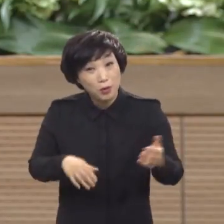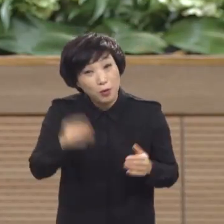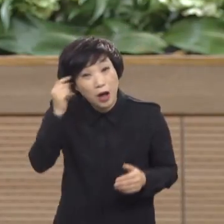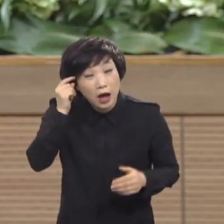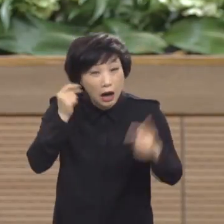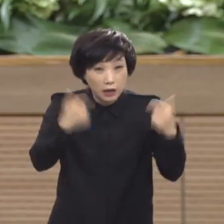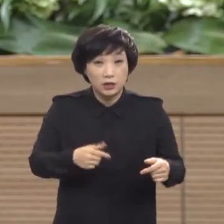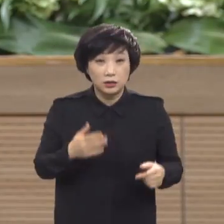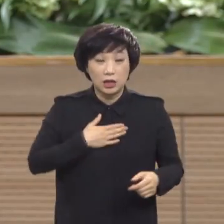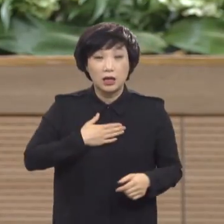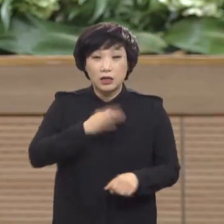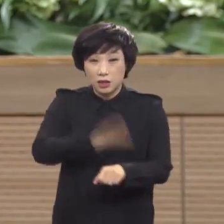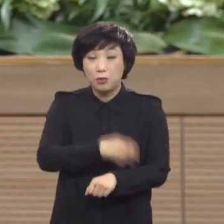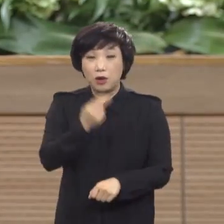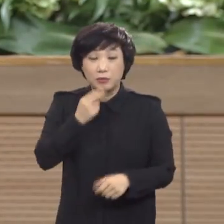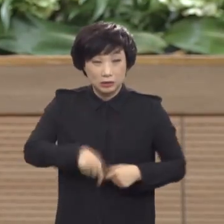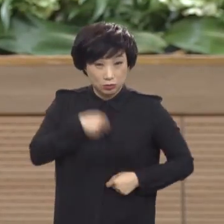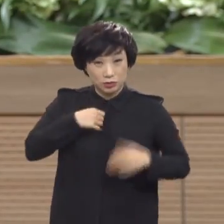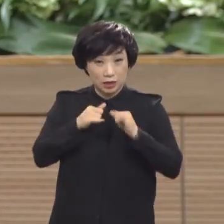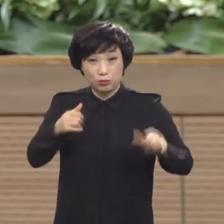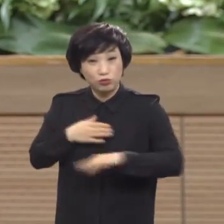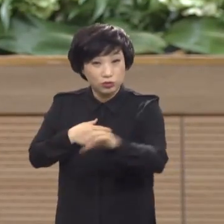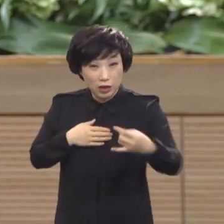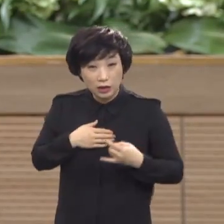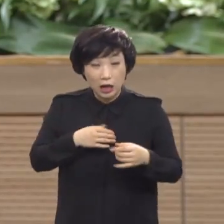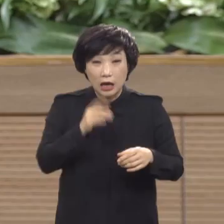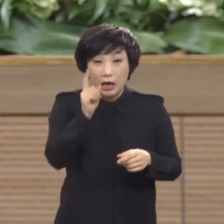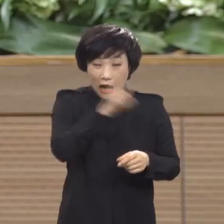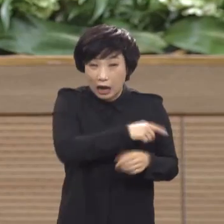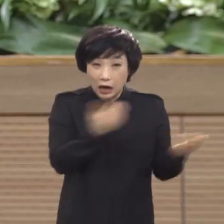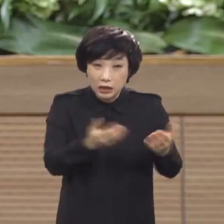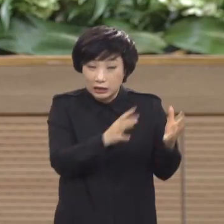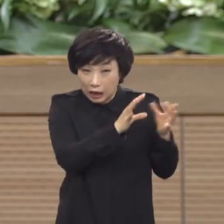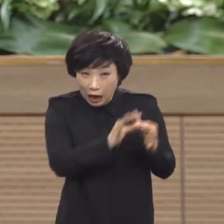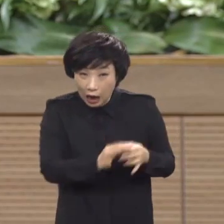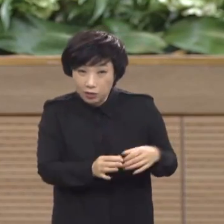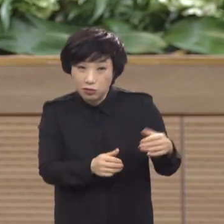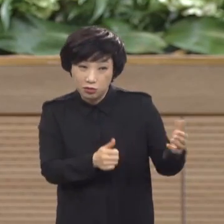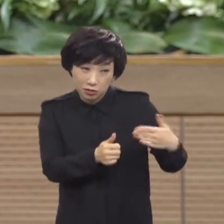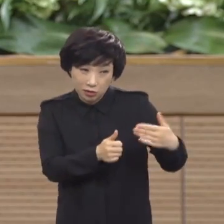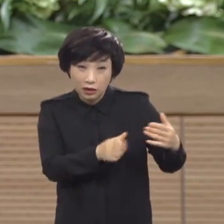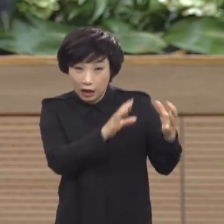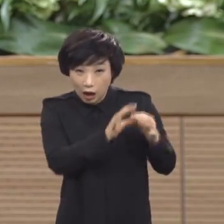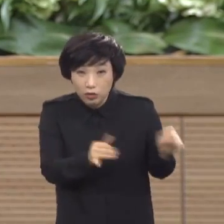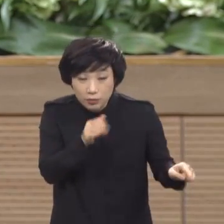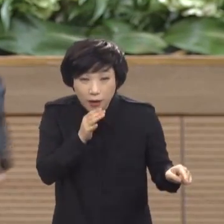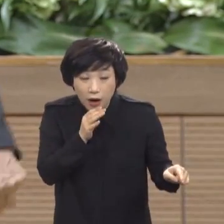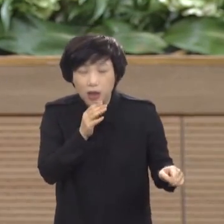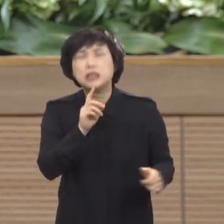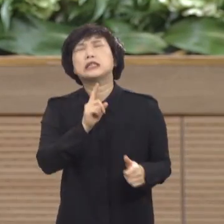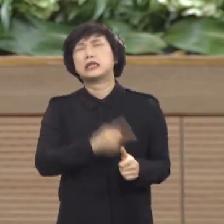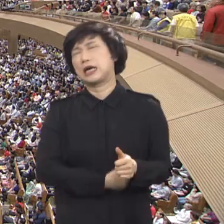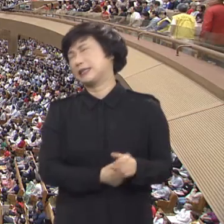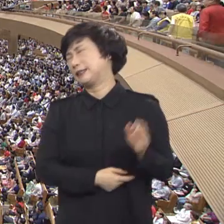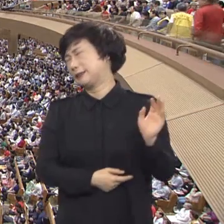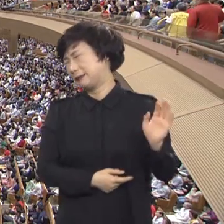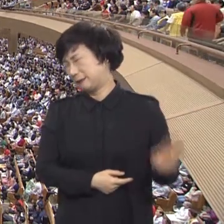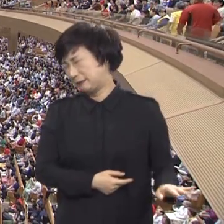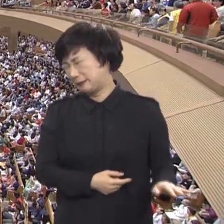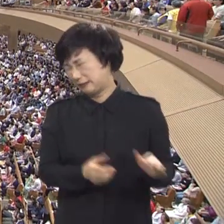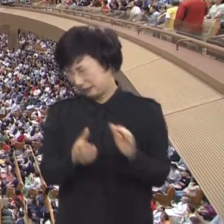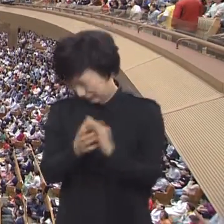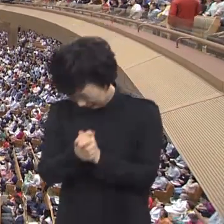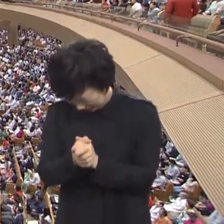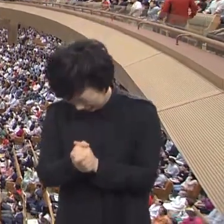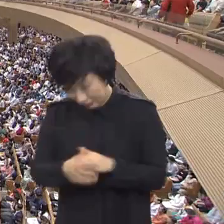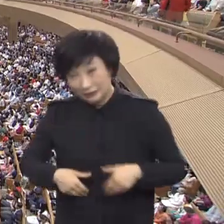마귀는 잘못 없는 의로운 사람에게 이런 못된 짓을 악하게 하는 것이니까 당연하게 생각해야 된다 이 말이요.